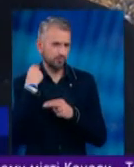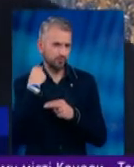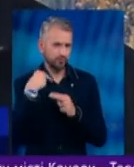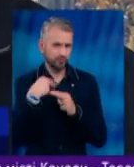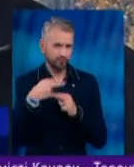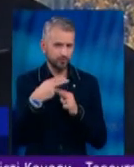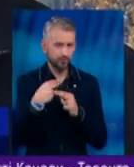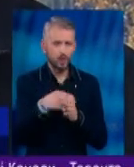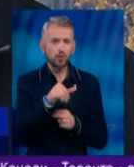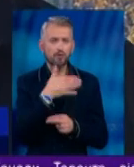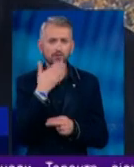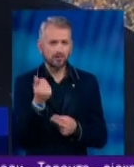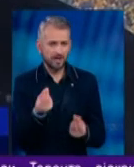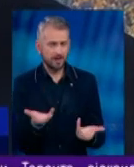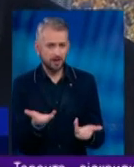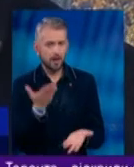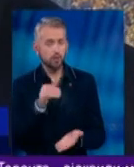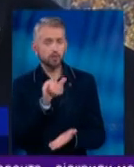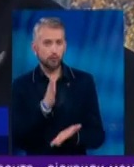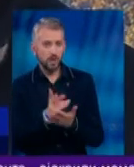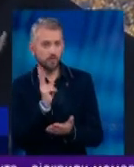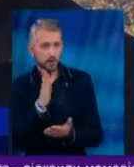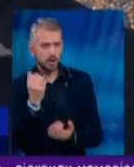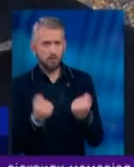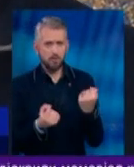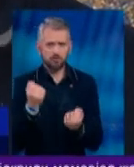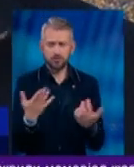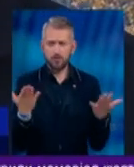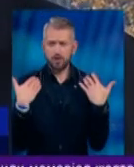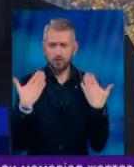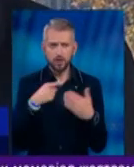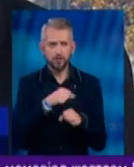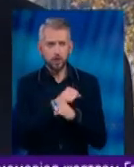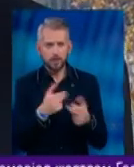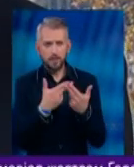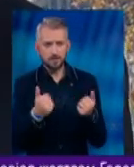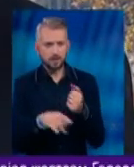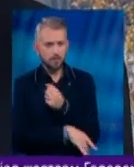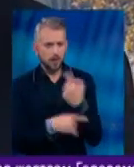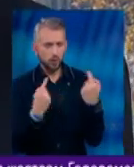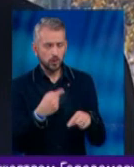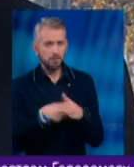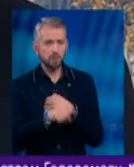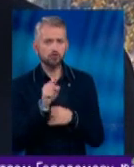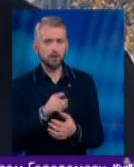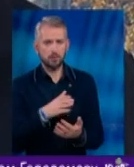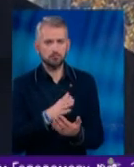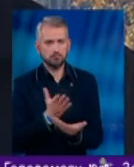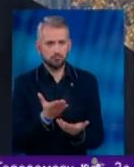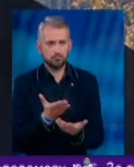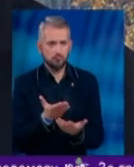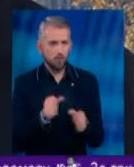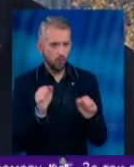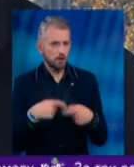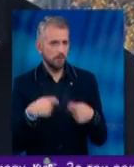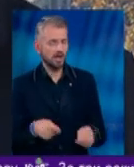нього нічим їх гасити. Конечно, если у него есть квартира, машина, дача, его нельзя признать банкротом, потому что это активы, которые нужно